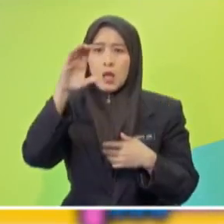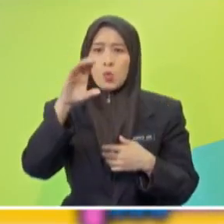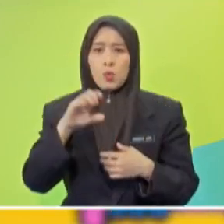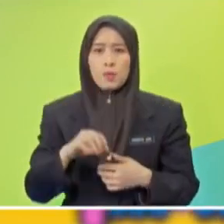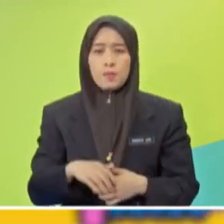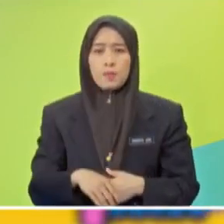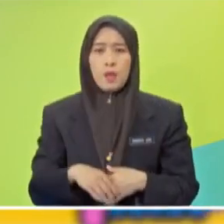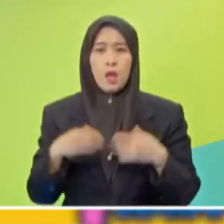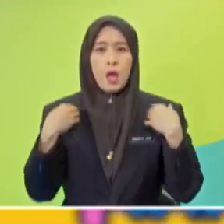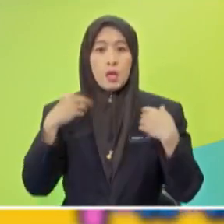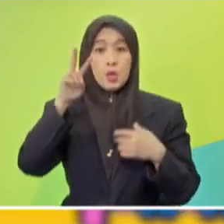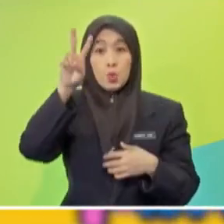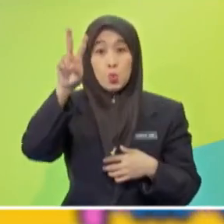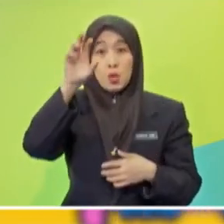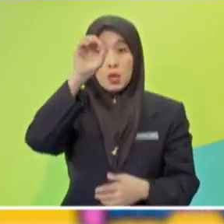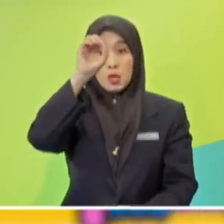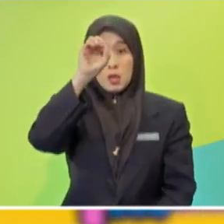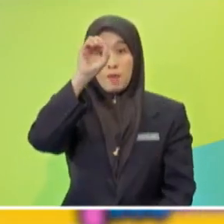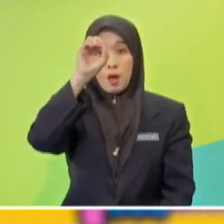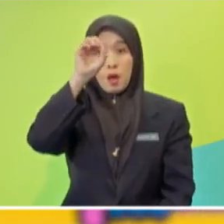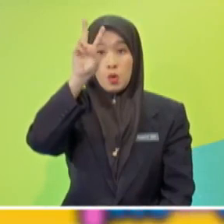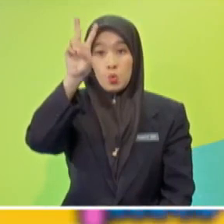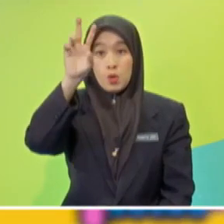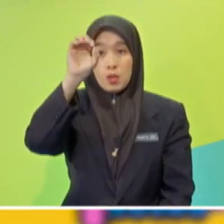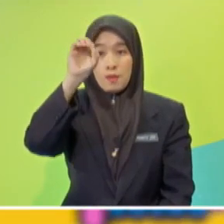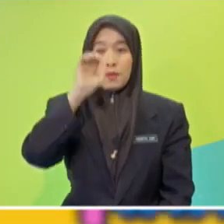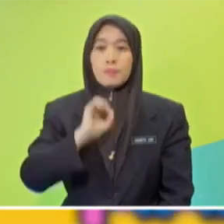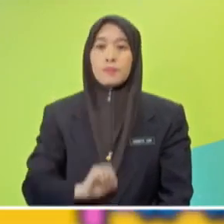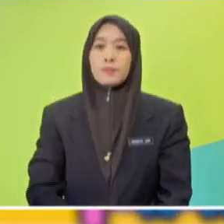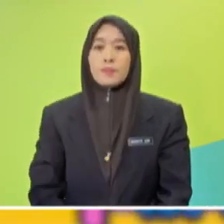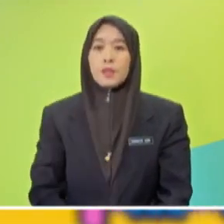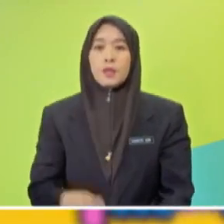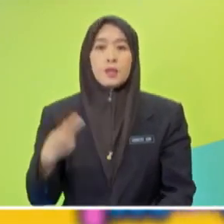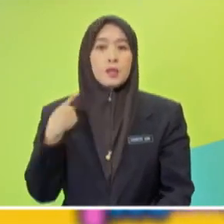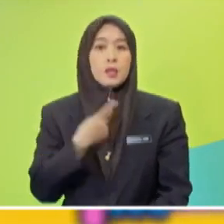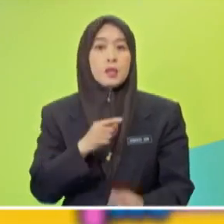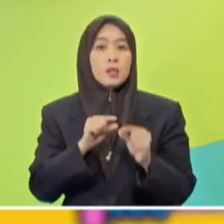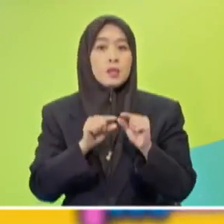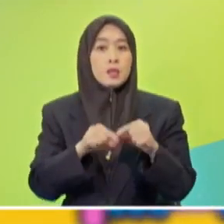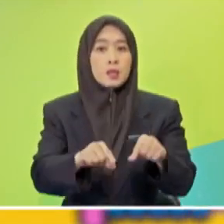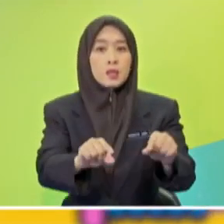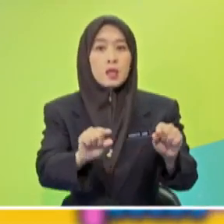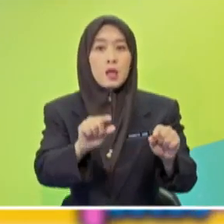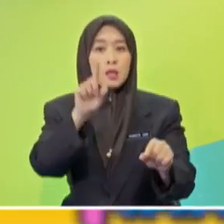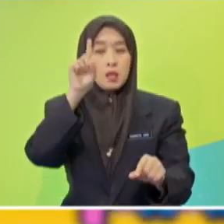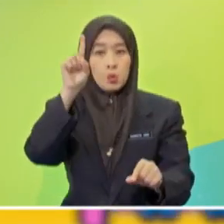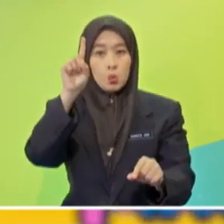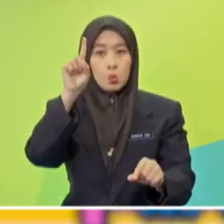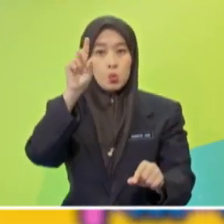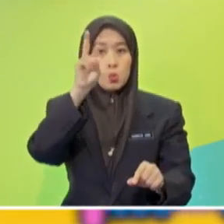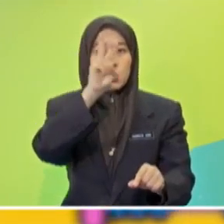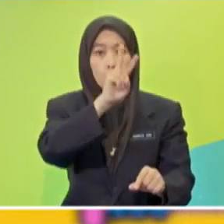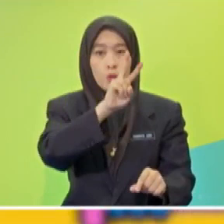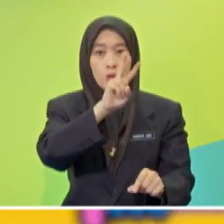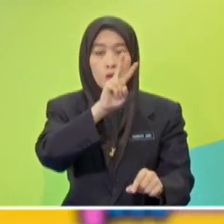ada dua sih Syifa Oke kita gerak kita gerak satu dua